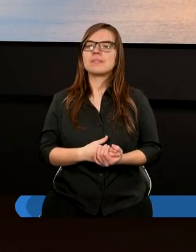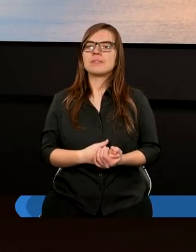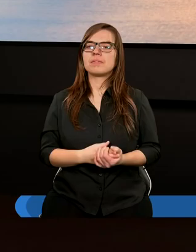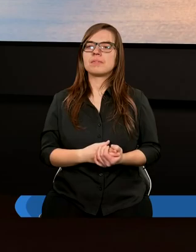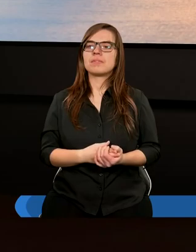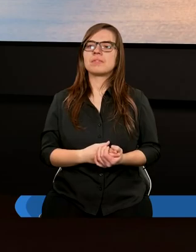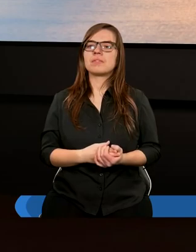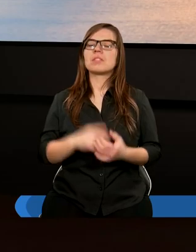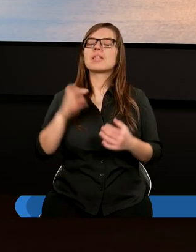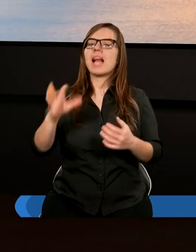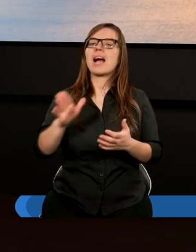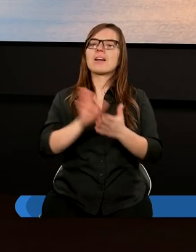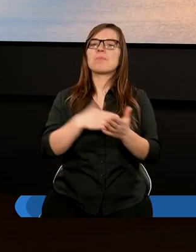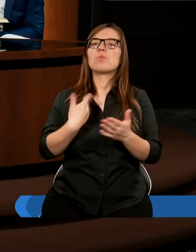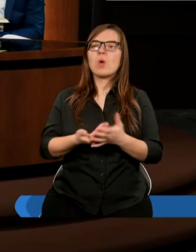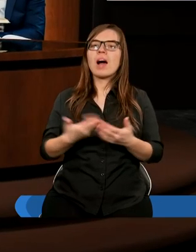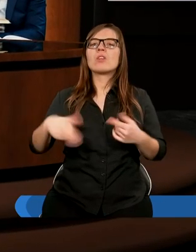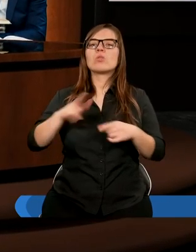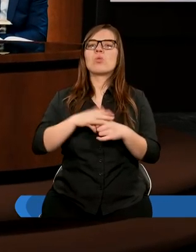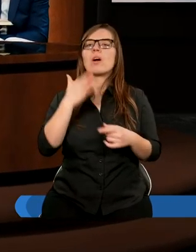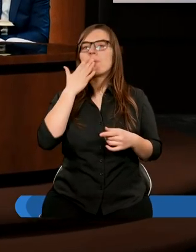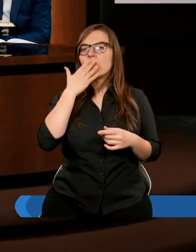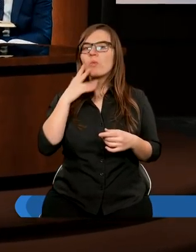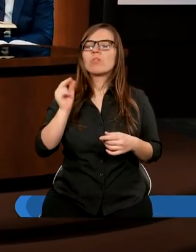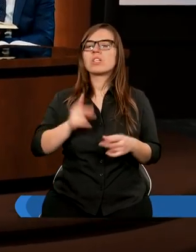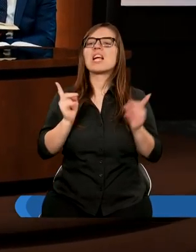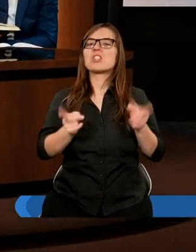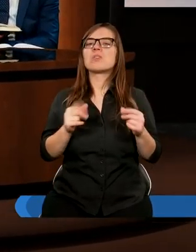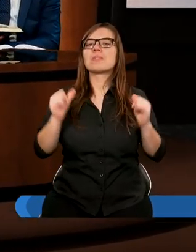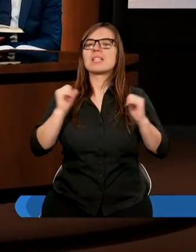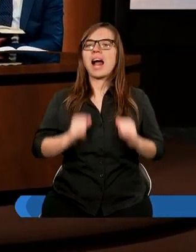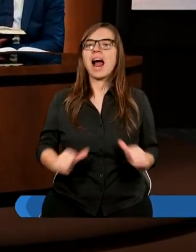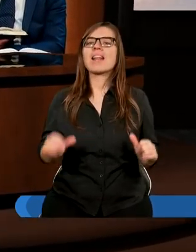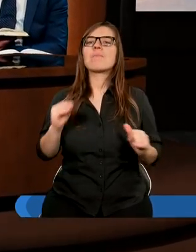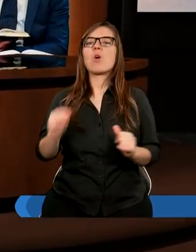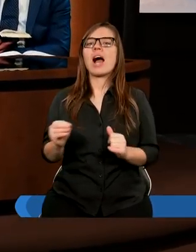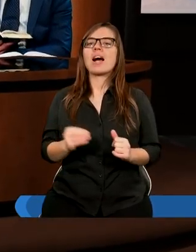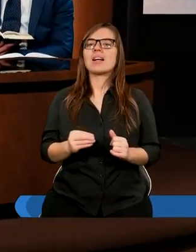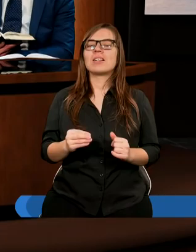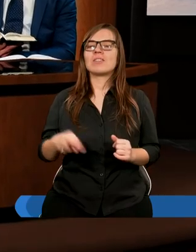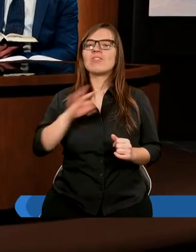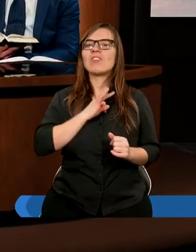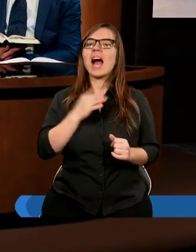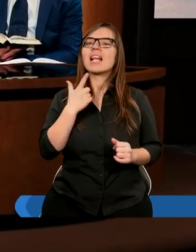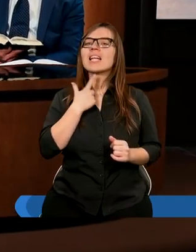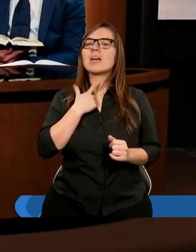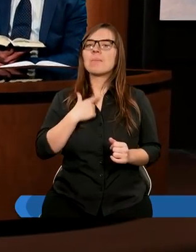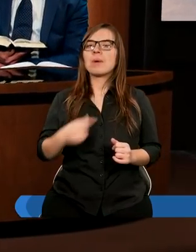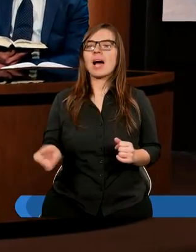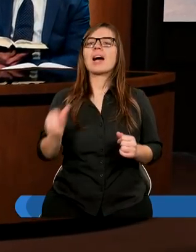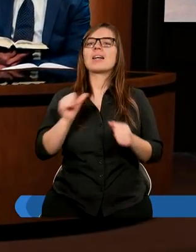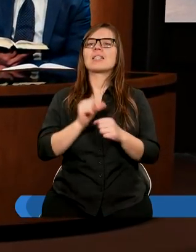Ale takich przykładów, które mówią o tym, że szybkie zaspokajanie własnych pragnień